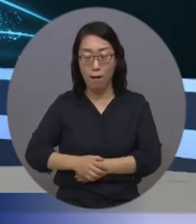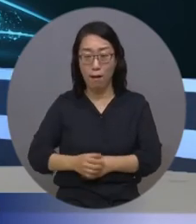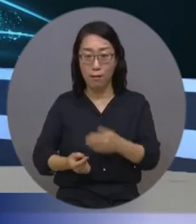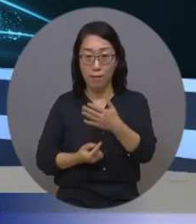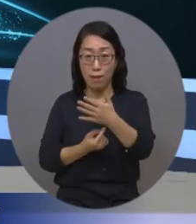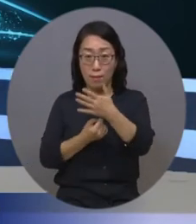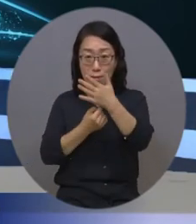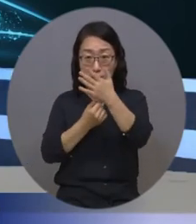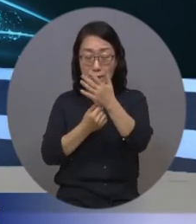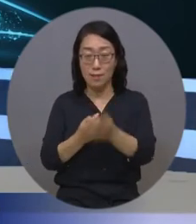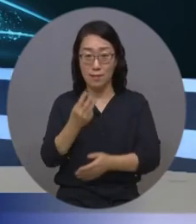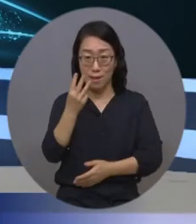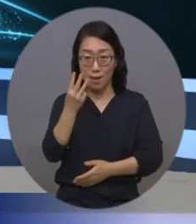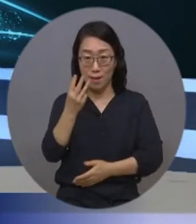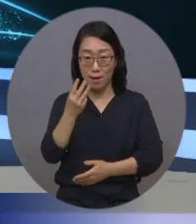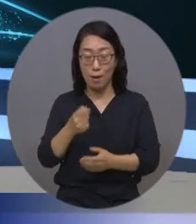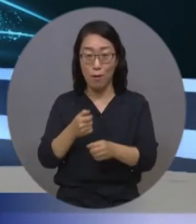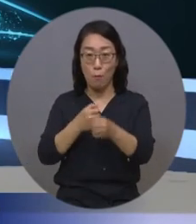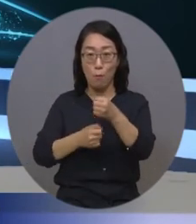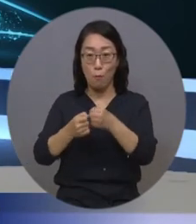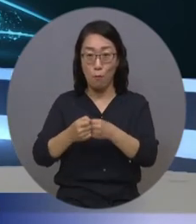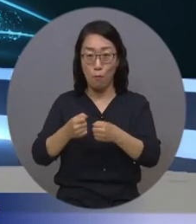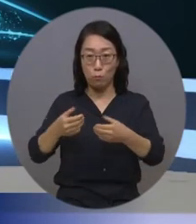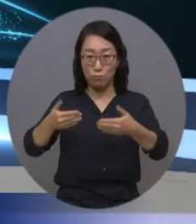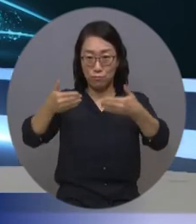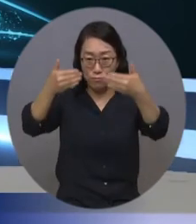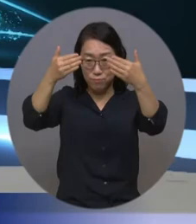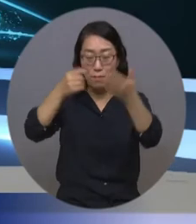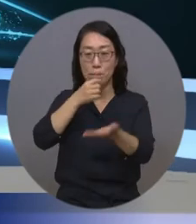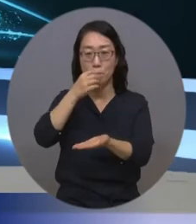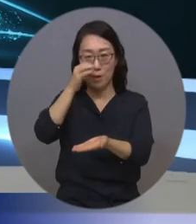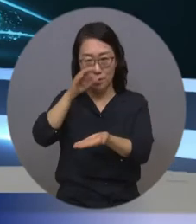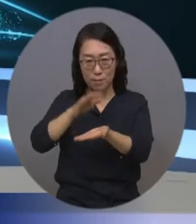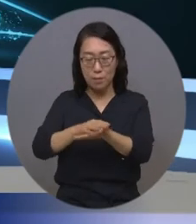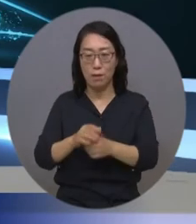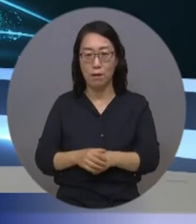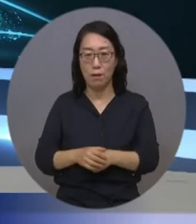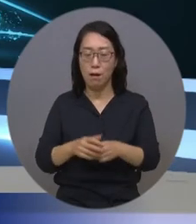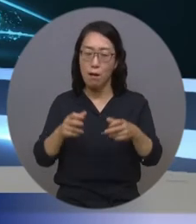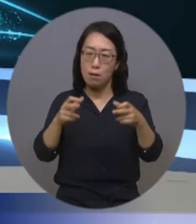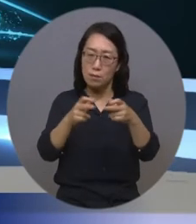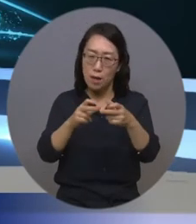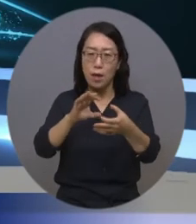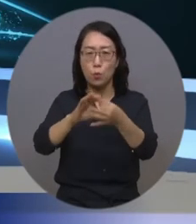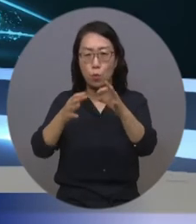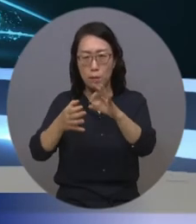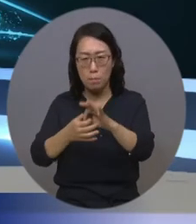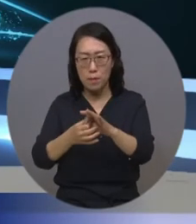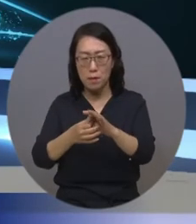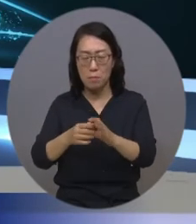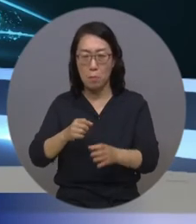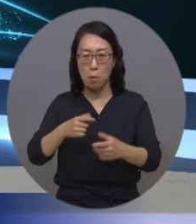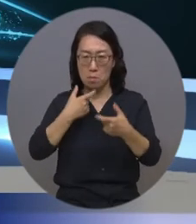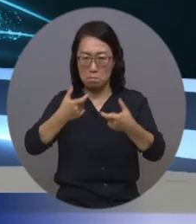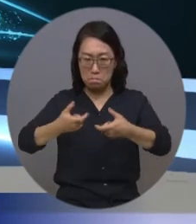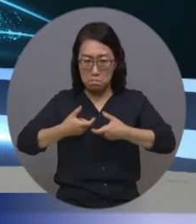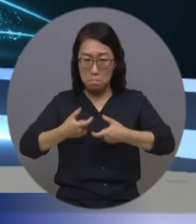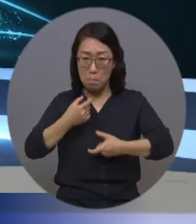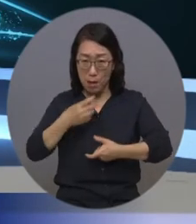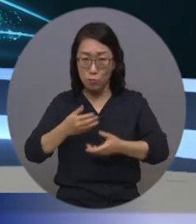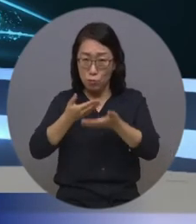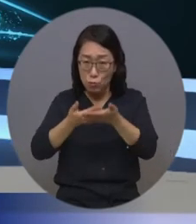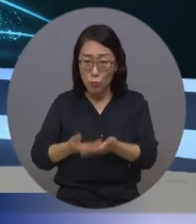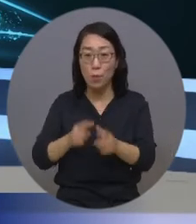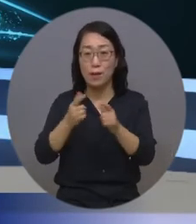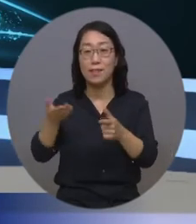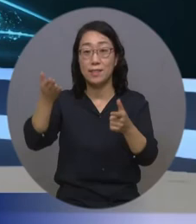나란히 걸리는 벅찬 순간도 있었습니다. 물론 패럴림픽의 의미가 메달에만 있는 것은 아닙니다. 코로나19라는